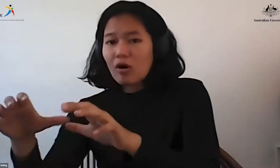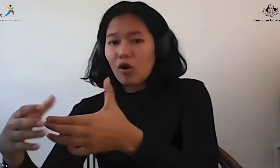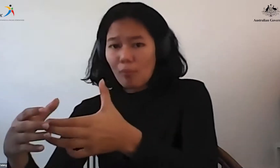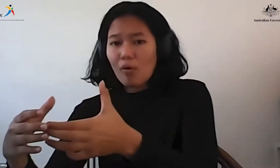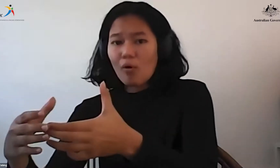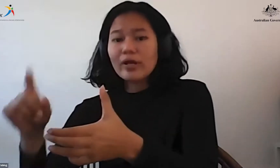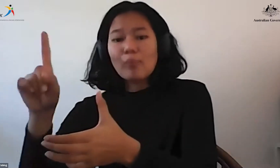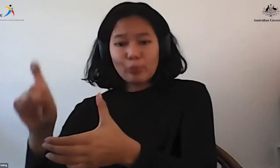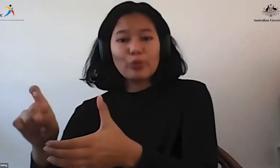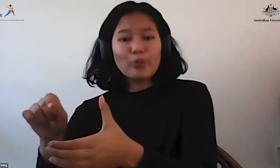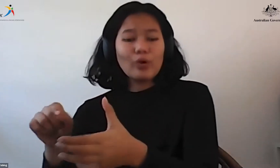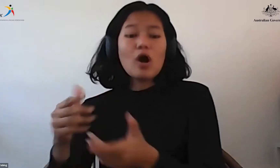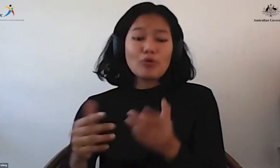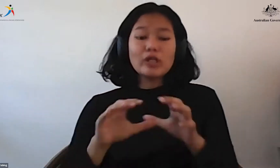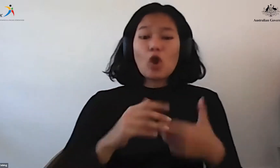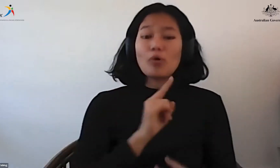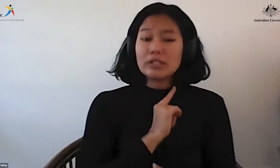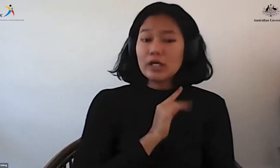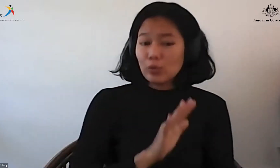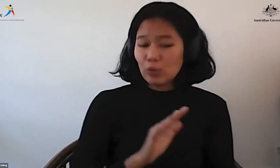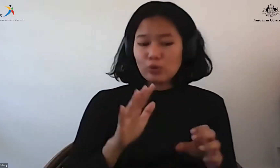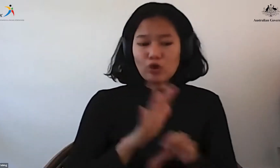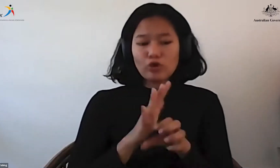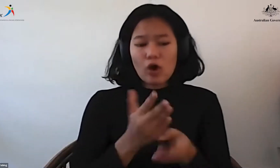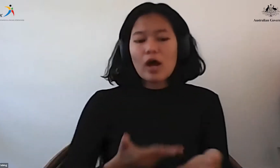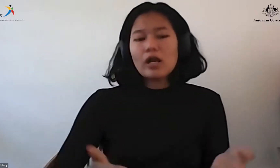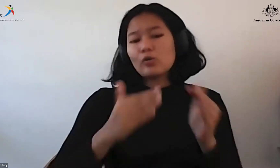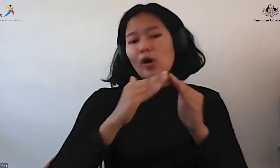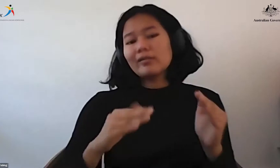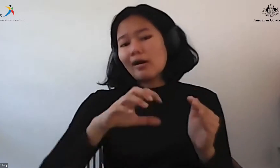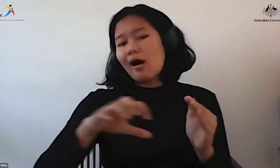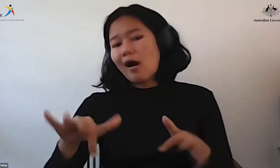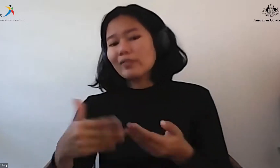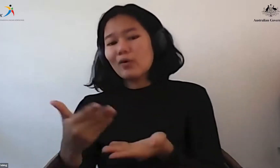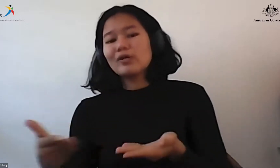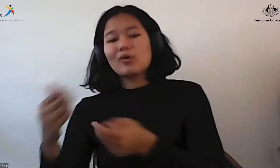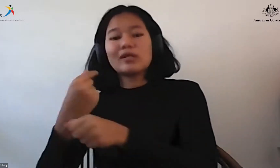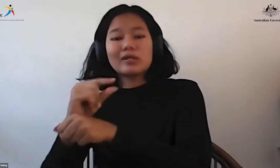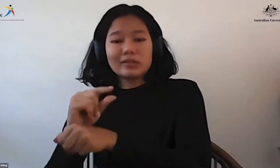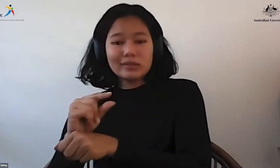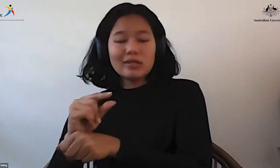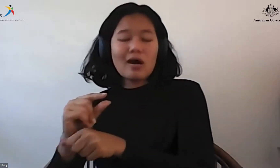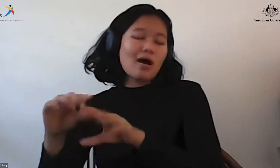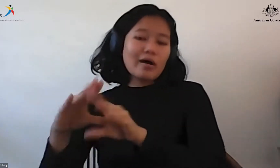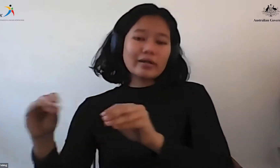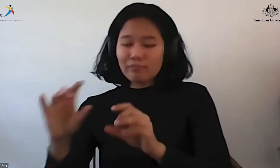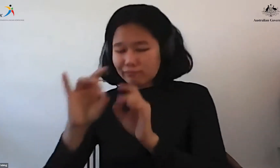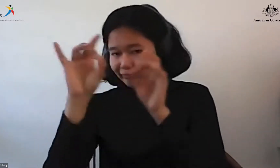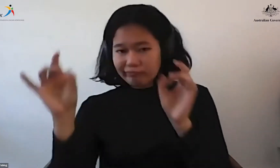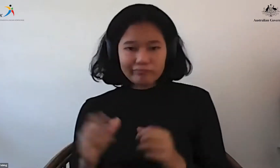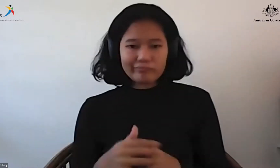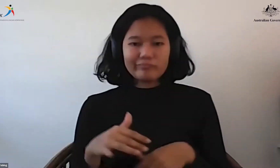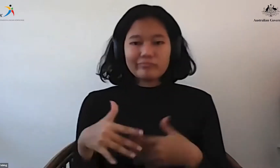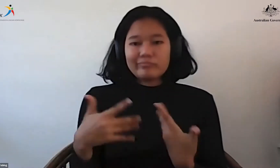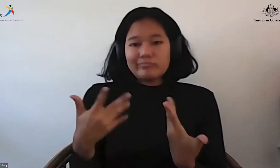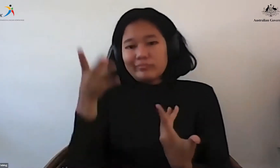di kelompok kita dulu lah, jadi di tetangga kita ataupun di lingkungan kerja dan lain-lain. Mungkin itu, ya, saya juga tidak tahu apakah